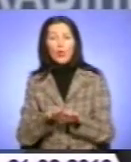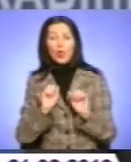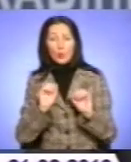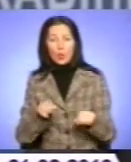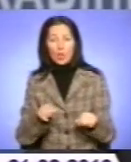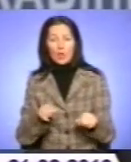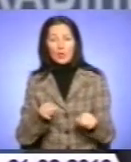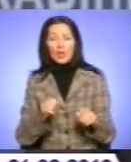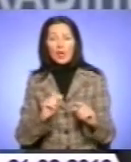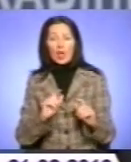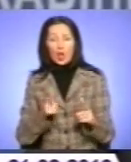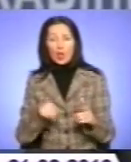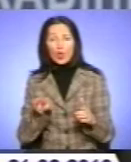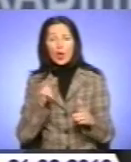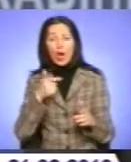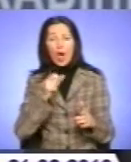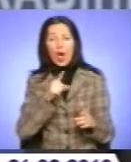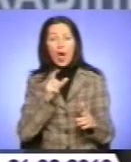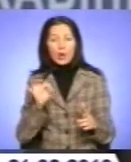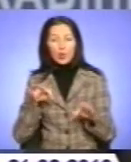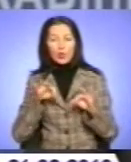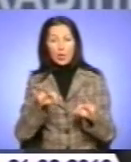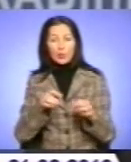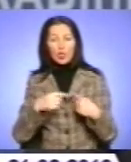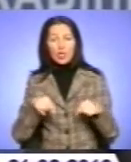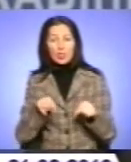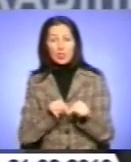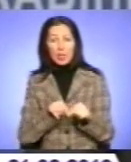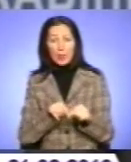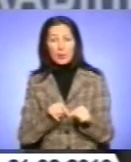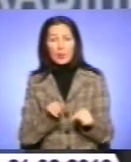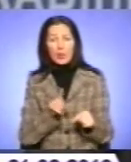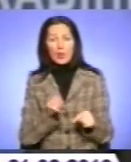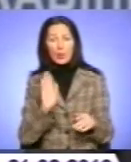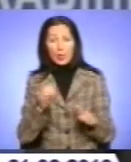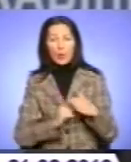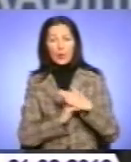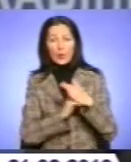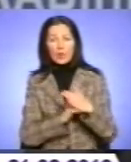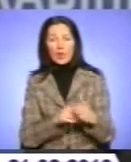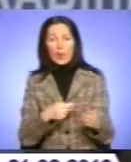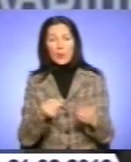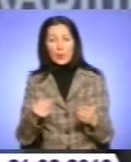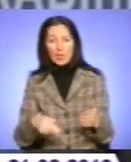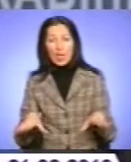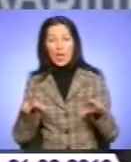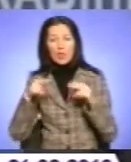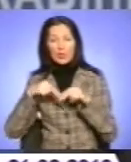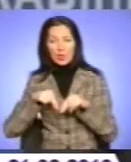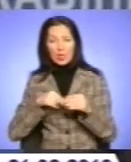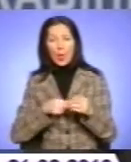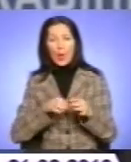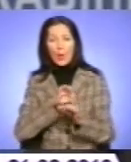будем базироваться. А что касательно предположений, опять же, о каких-то совместных проектах, об этом мы понимаем,